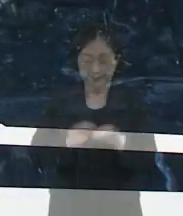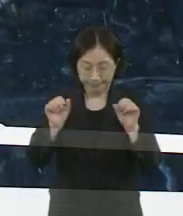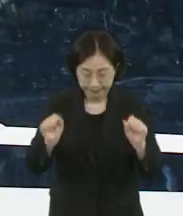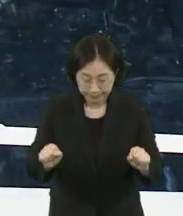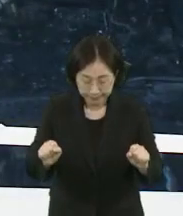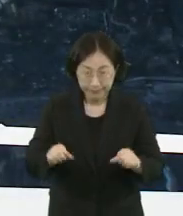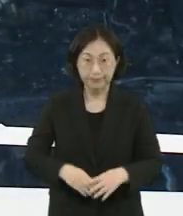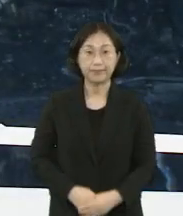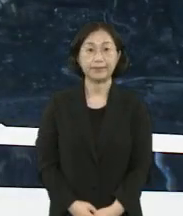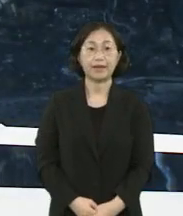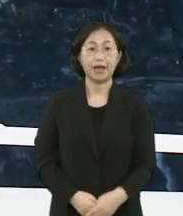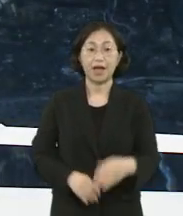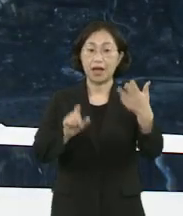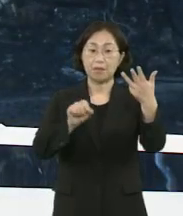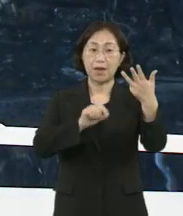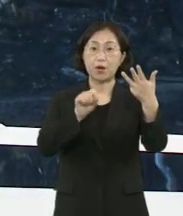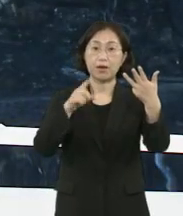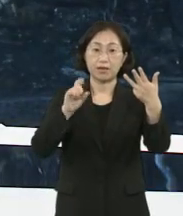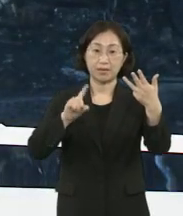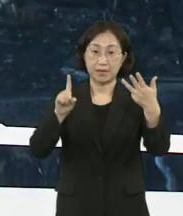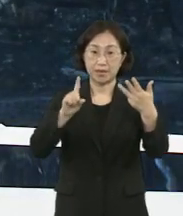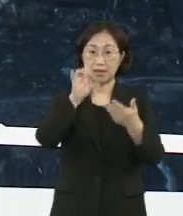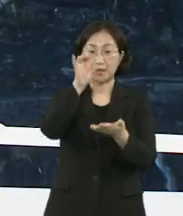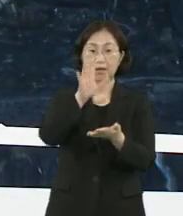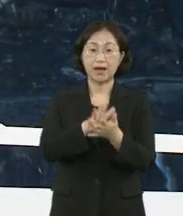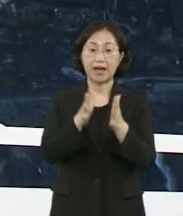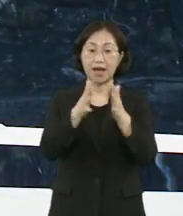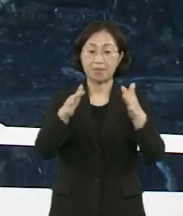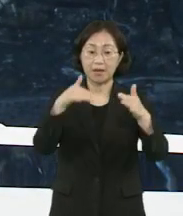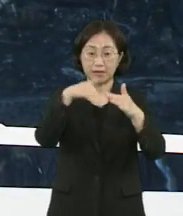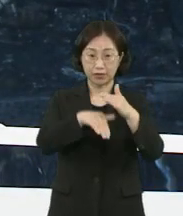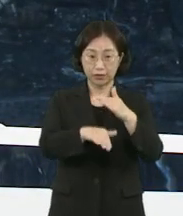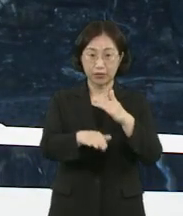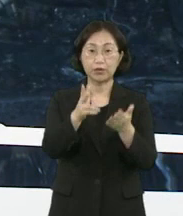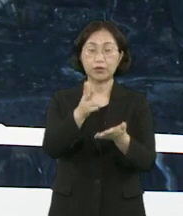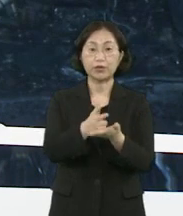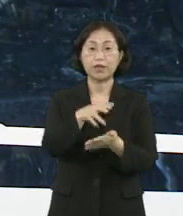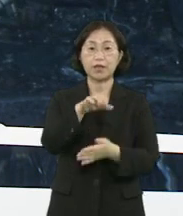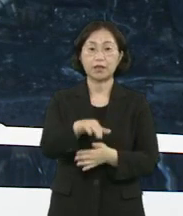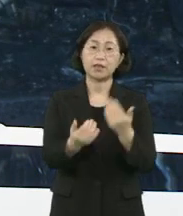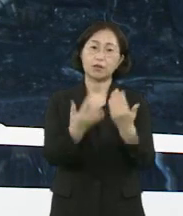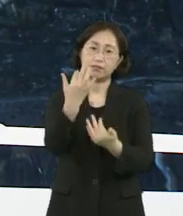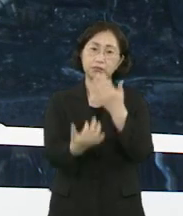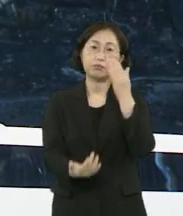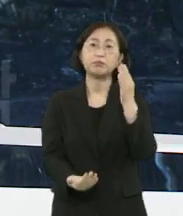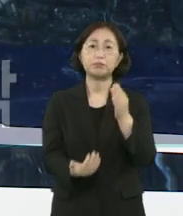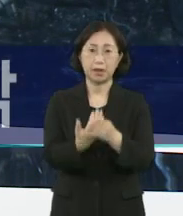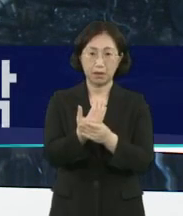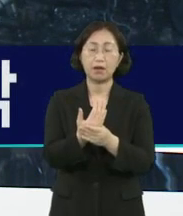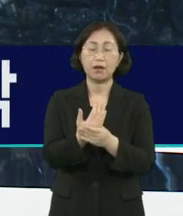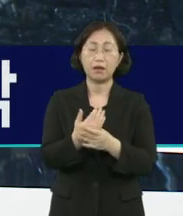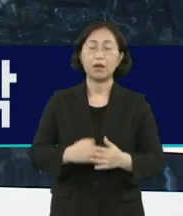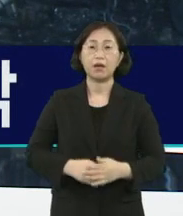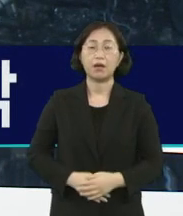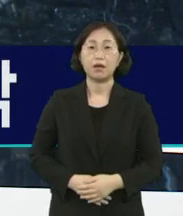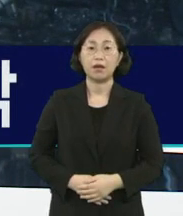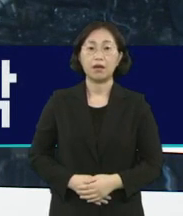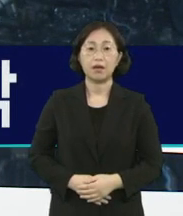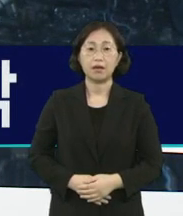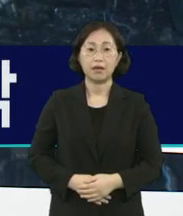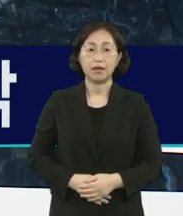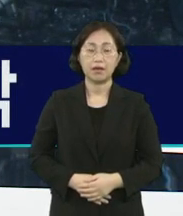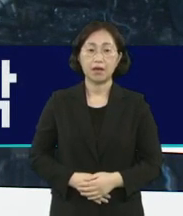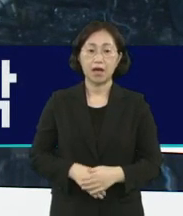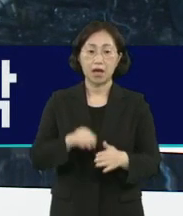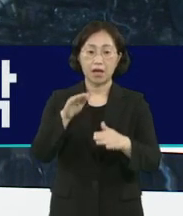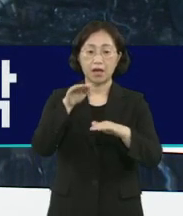여러분 안녕하십니까? 지난 11일 천안의 한 아파트 지하 주차장에서 발생한 화재로 인한 후유증이 심각합니다.